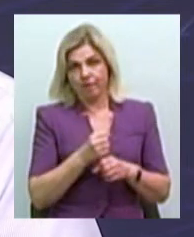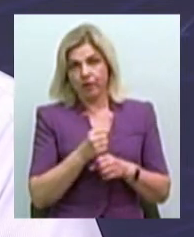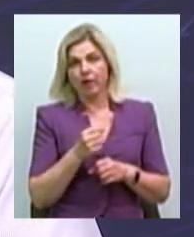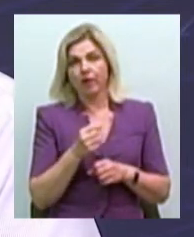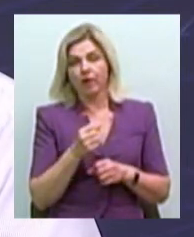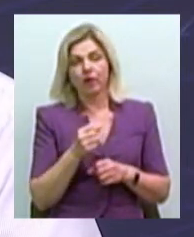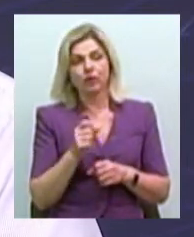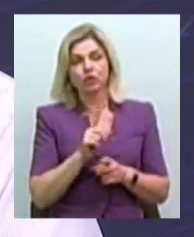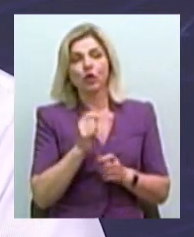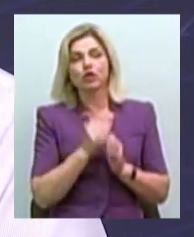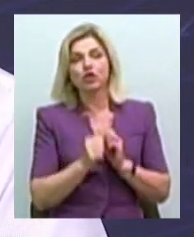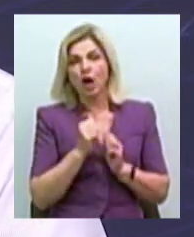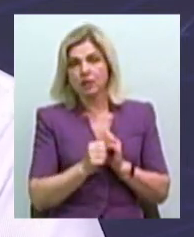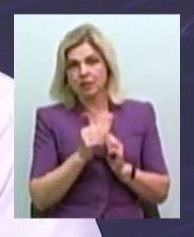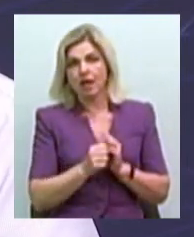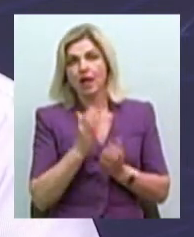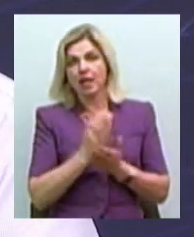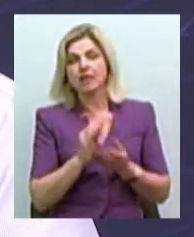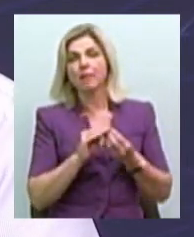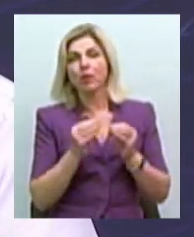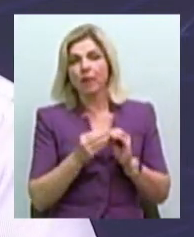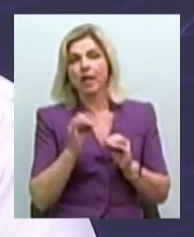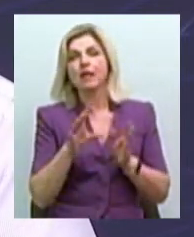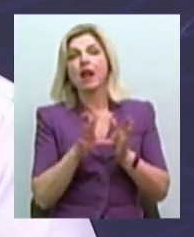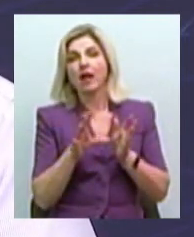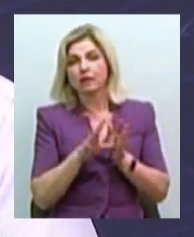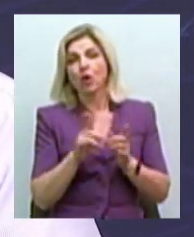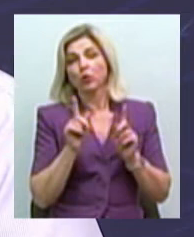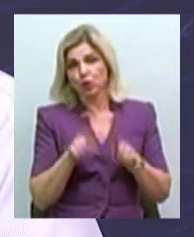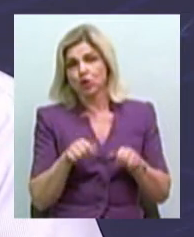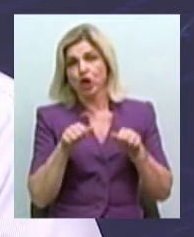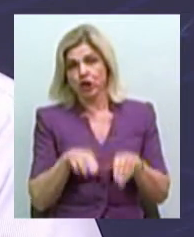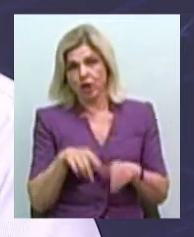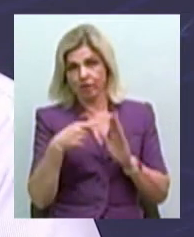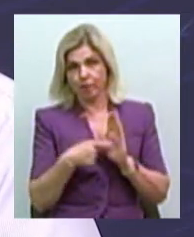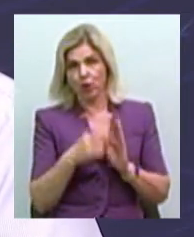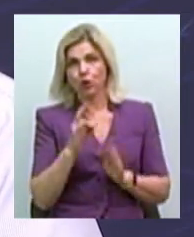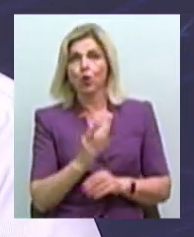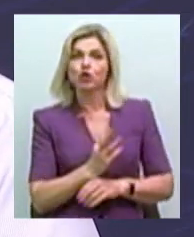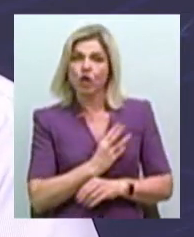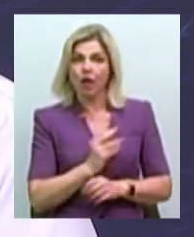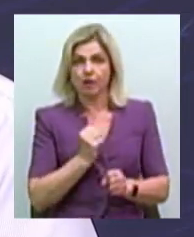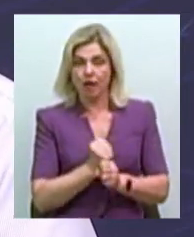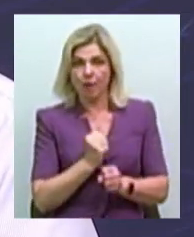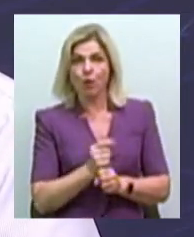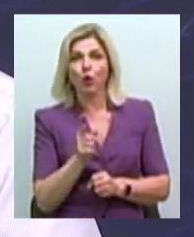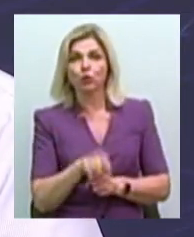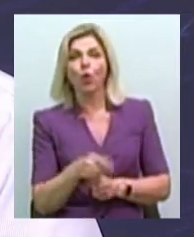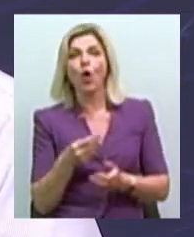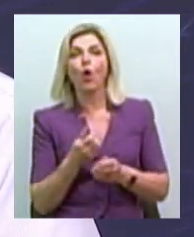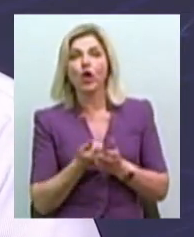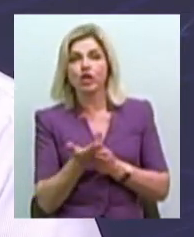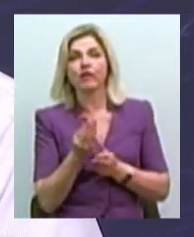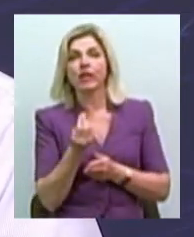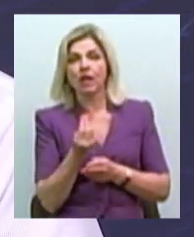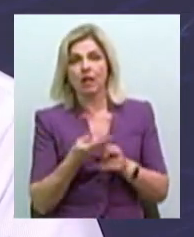проблема, что есть весовой комплекс, нет подвода электричества, это тоже, в принципе, решаемый вопрос. Было бы желание работать, было бы действительно то количество людей необходимо, которые будут